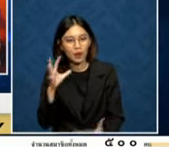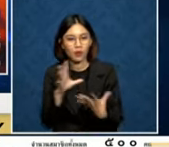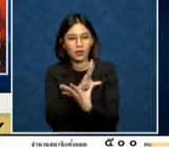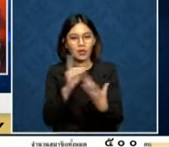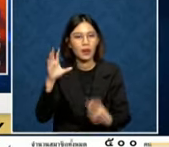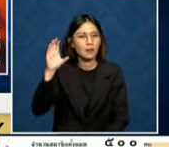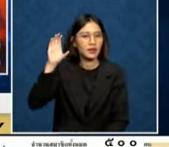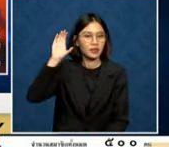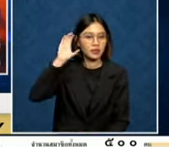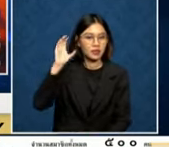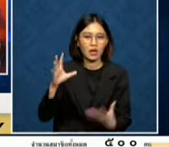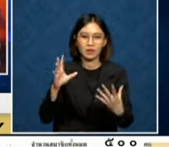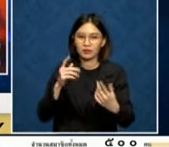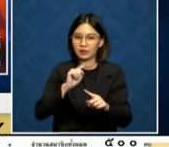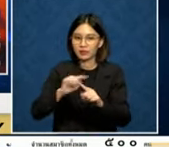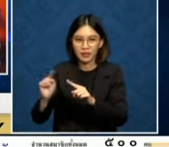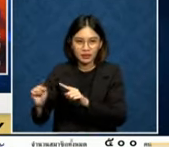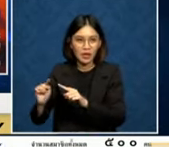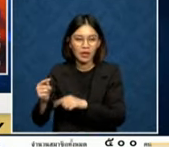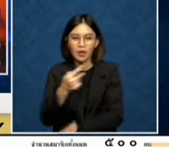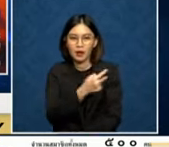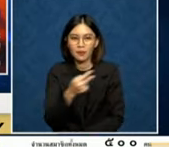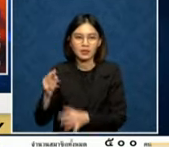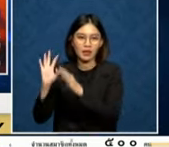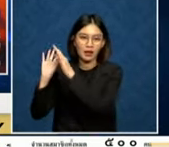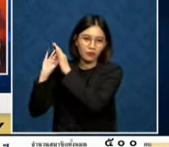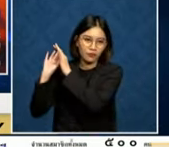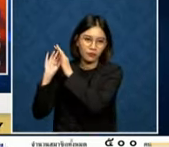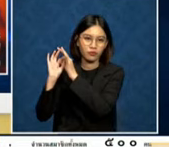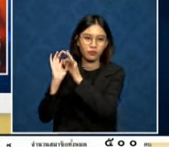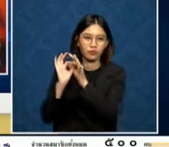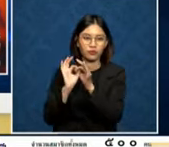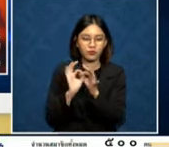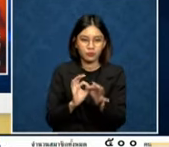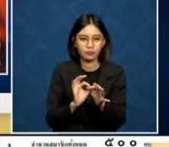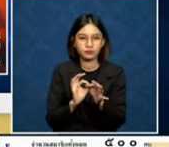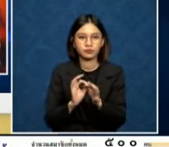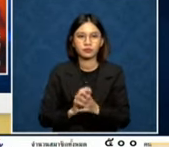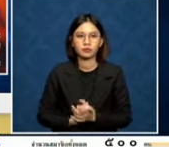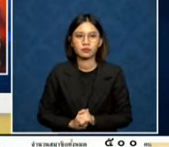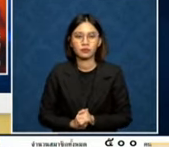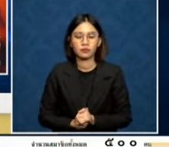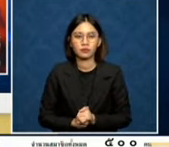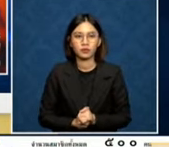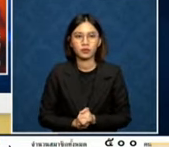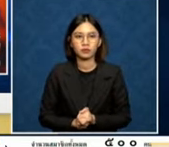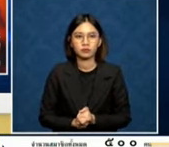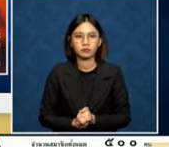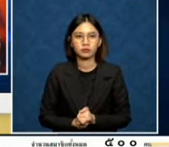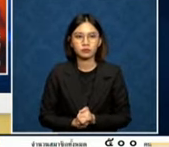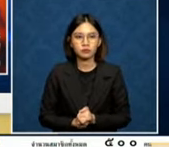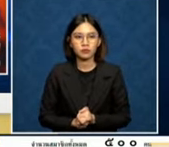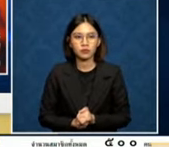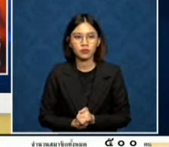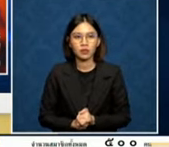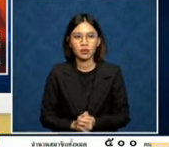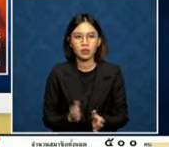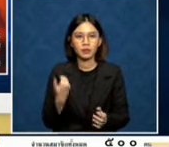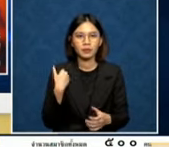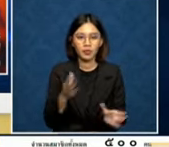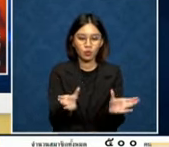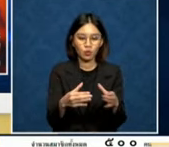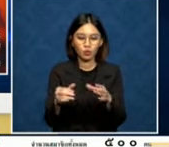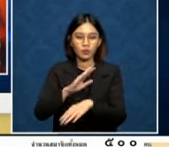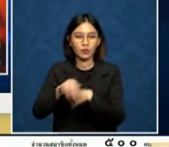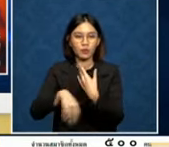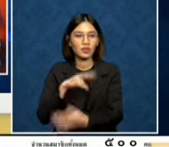เชื่อประเพณีครับภาษาที่สืบทอดกันมานะครับรุ่นสู่รุ่นครับ 70กว่ากลุ่มและชาติ